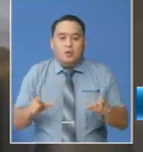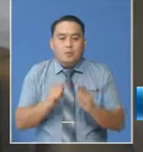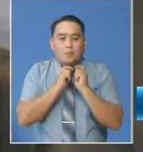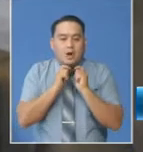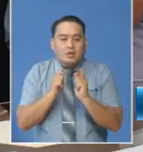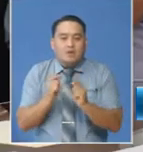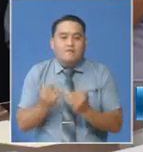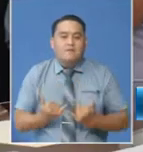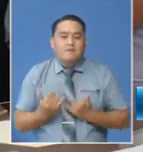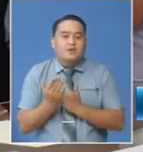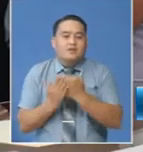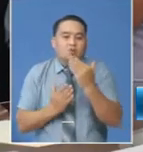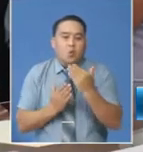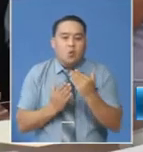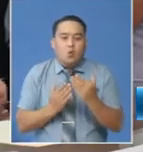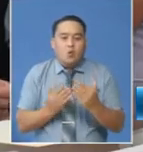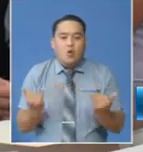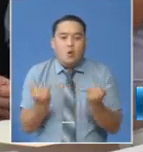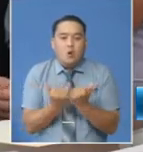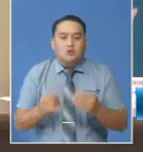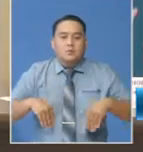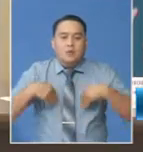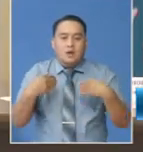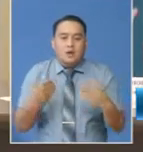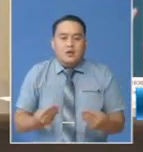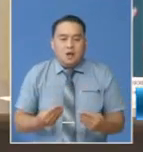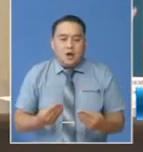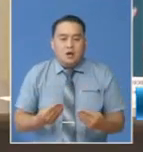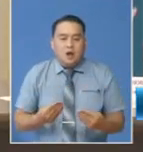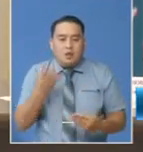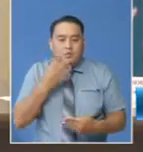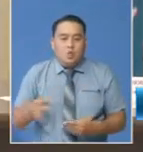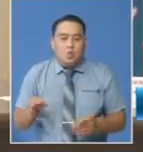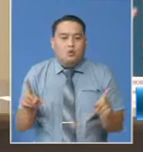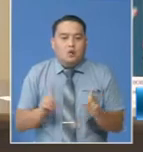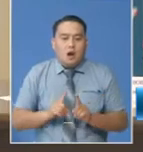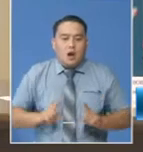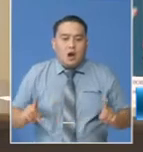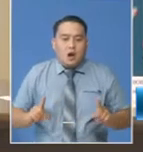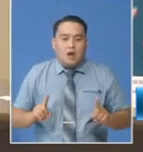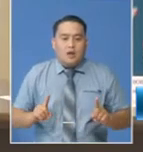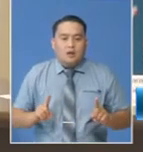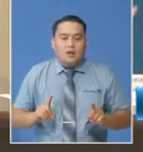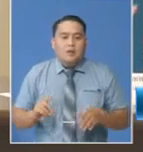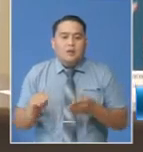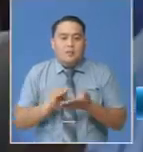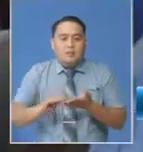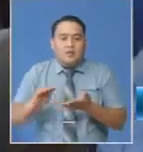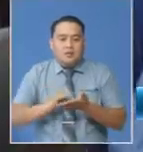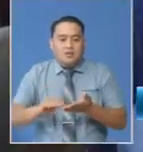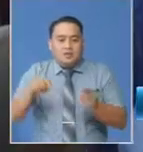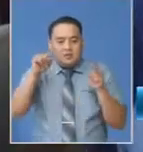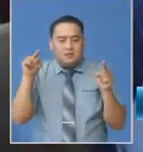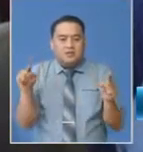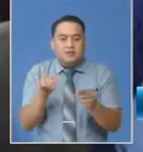подарки высокого гостя. Рустам Миниханов передал в дар Алматинской области уникальные артефакты, письменную версию